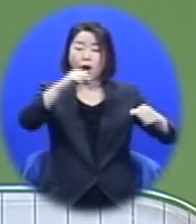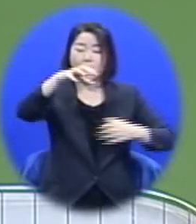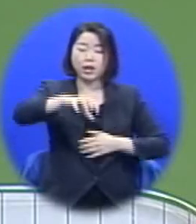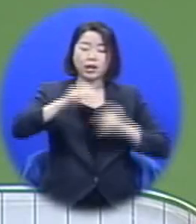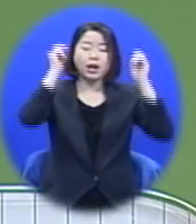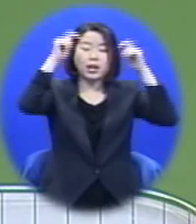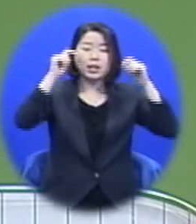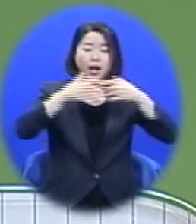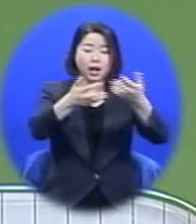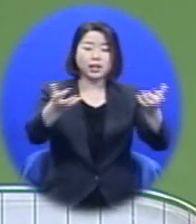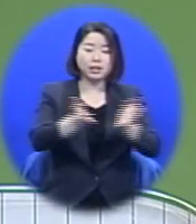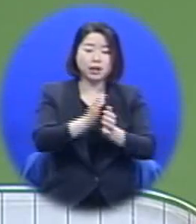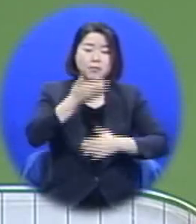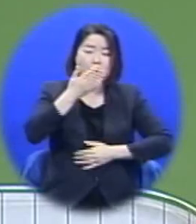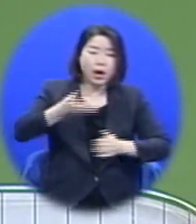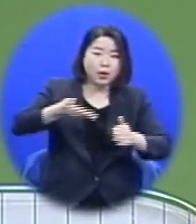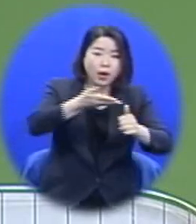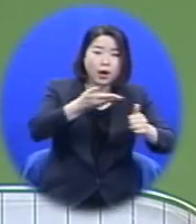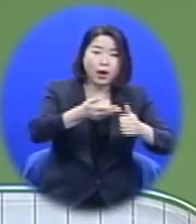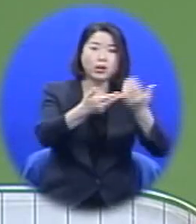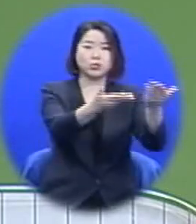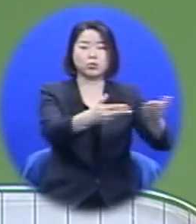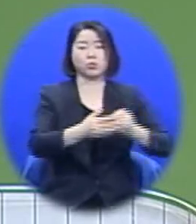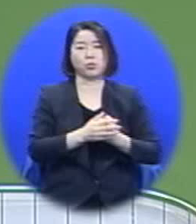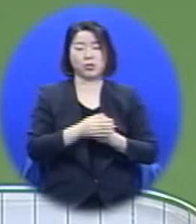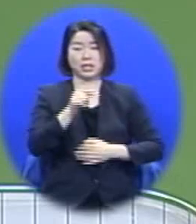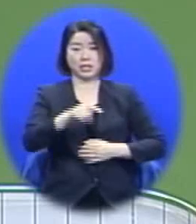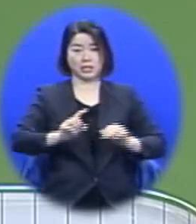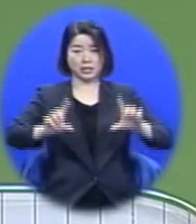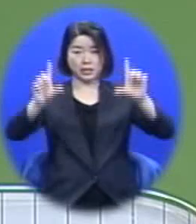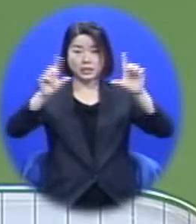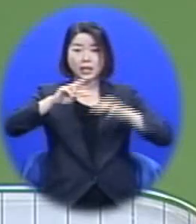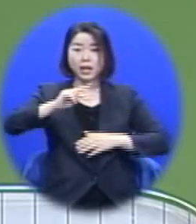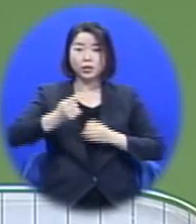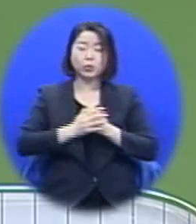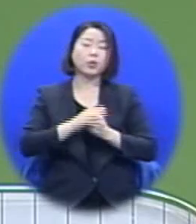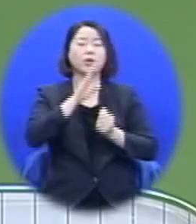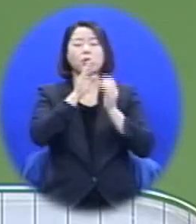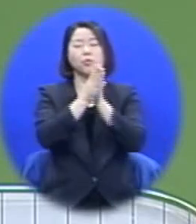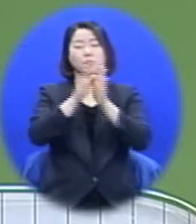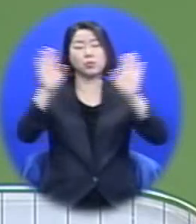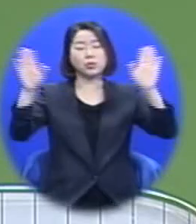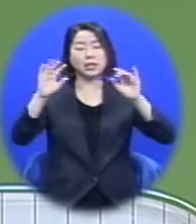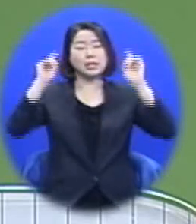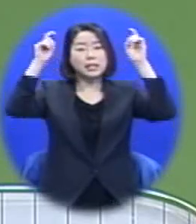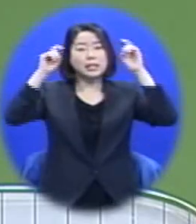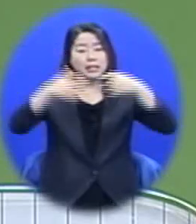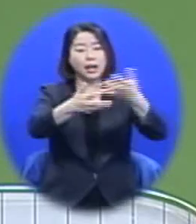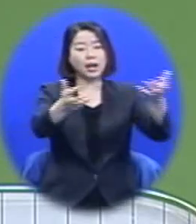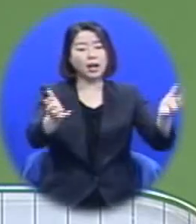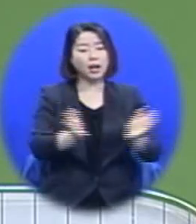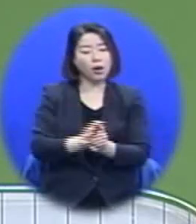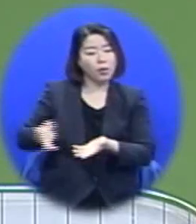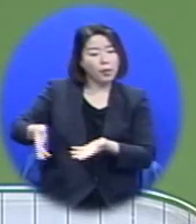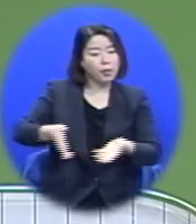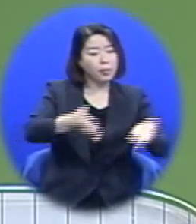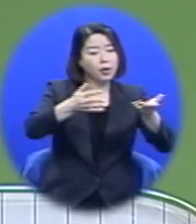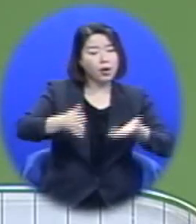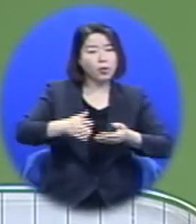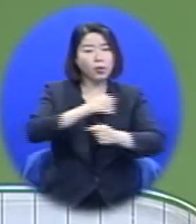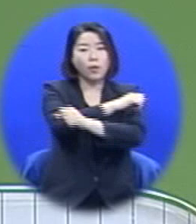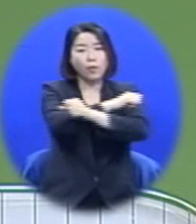거죠 그날도 약이 모세는 양 때 들을 이끌고 및 이 안의 광야 끼를 지나가고